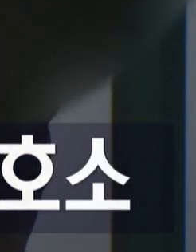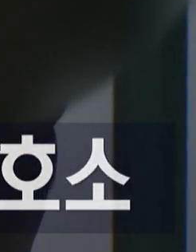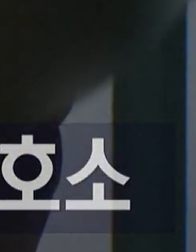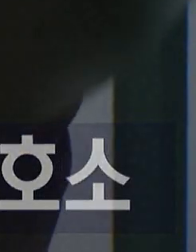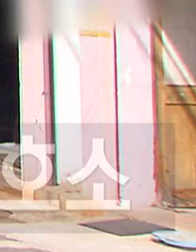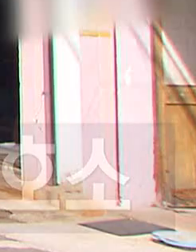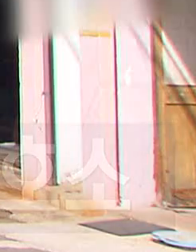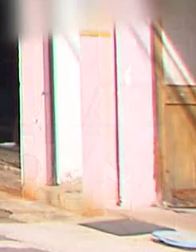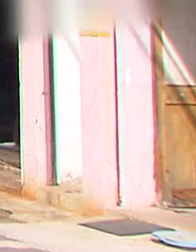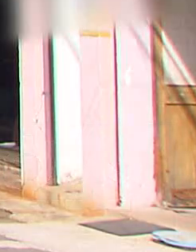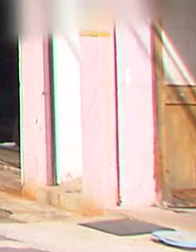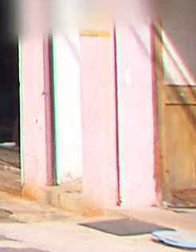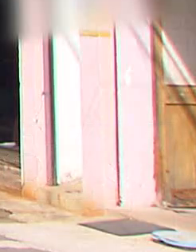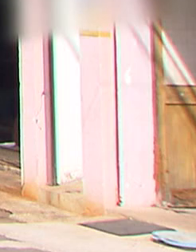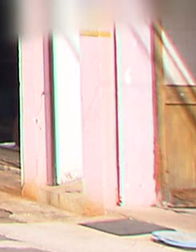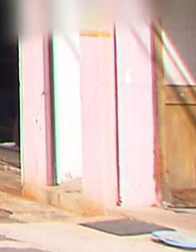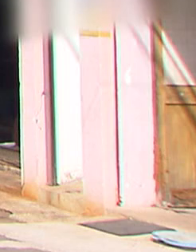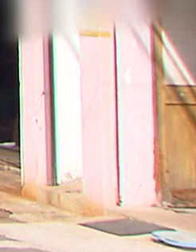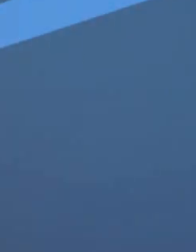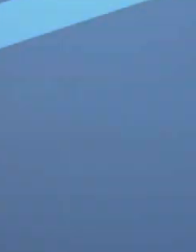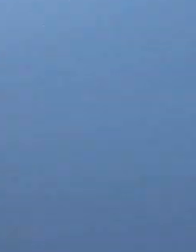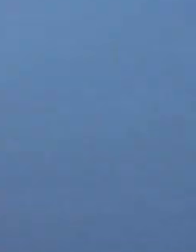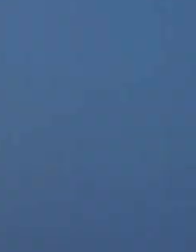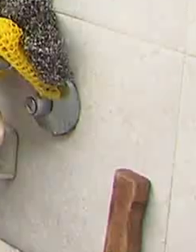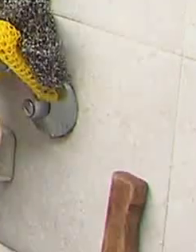대민선거운동을 자제하는 분위기까지 확산되고 있습니다.